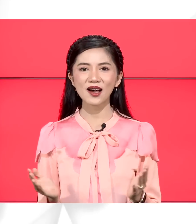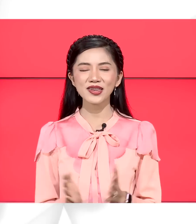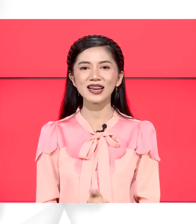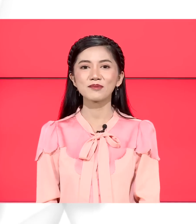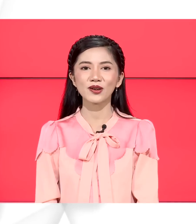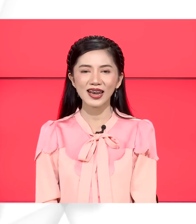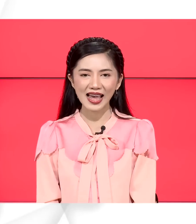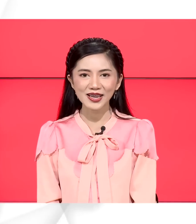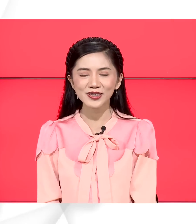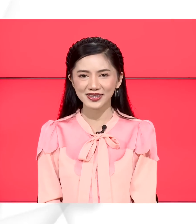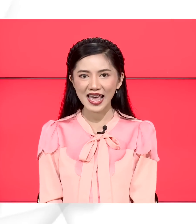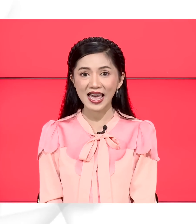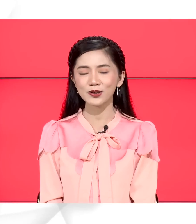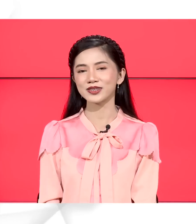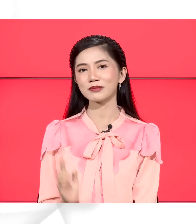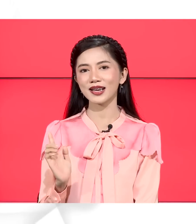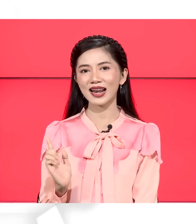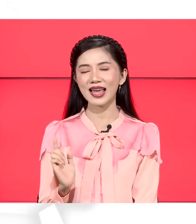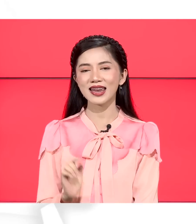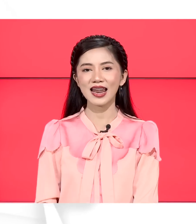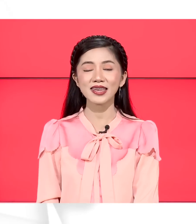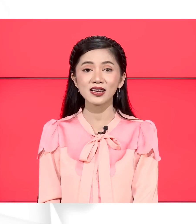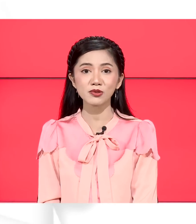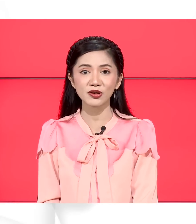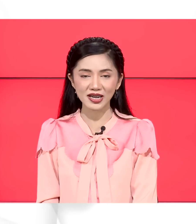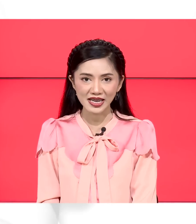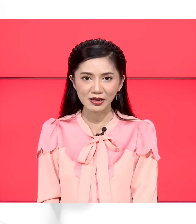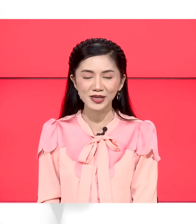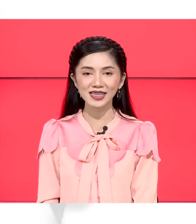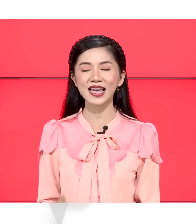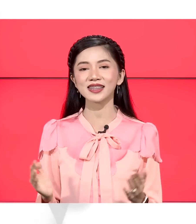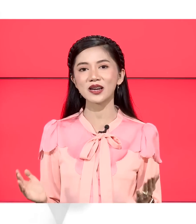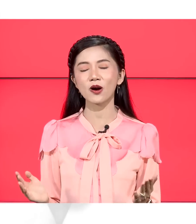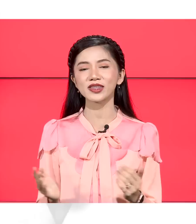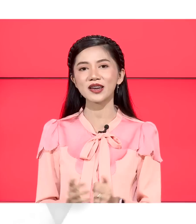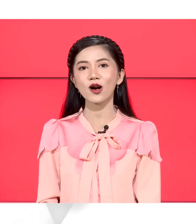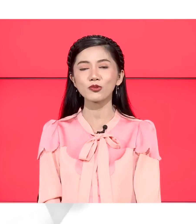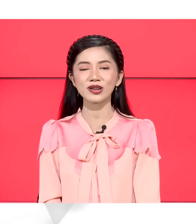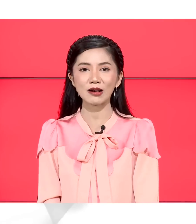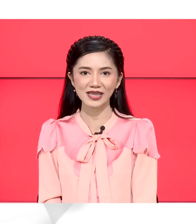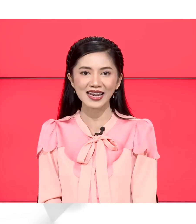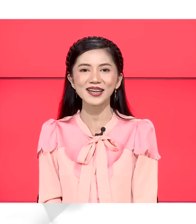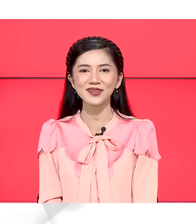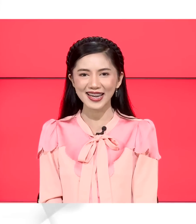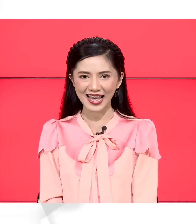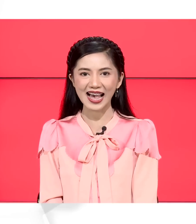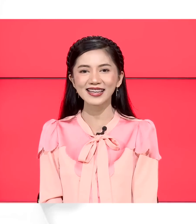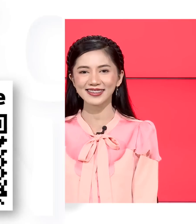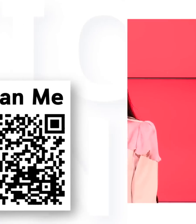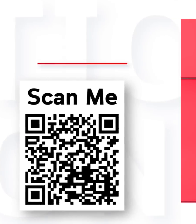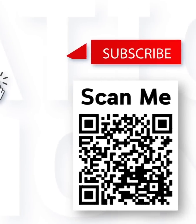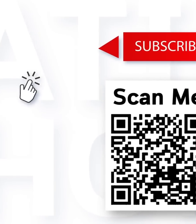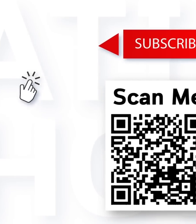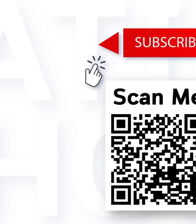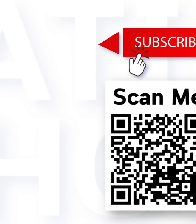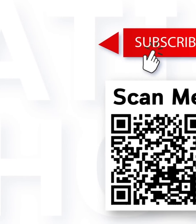บแล้วอย่าลืมกดไลค์กดแชร์กด Subscribe และอย่าลืมกดกระดิ่งเพื่อแจ้งเตือนคอนเทนต์ข้อมูลข่าวสารกันด้วยนะคะ